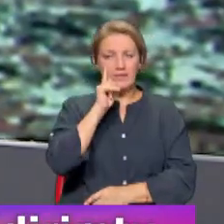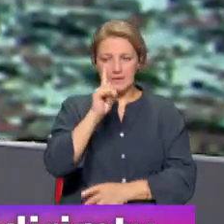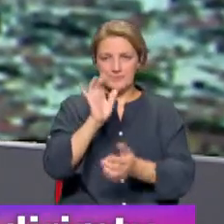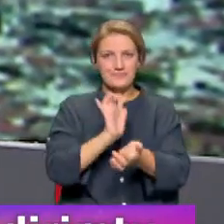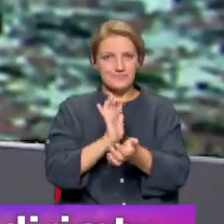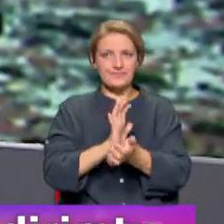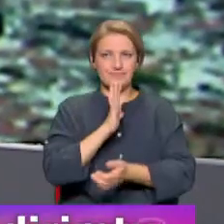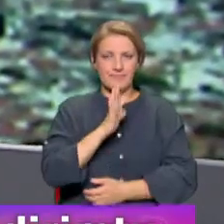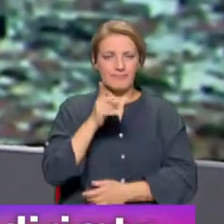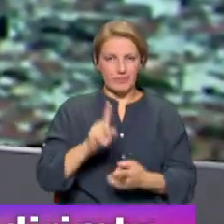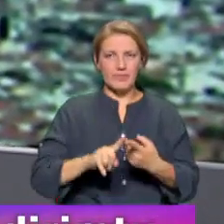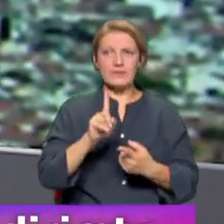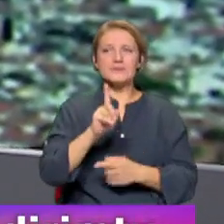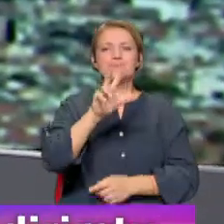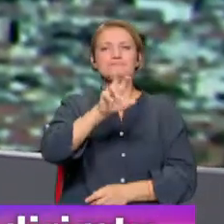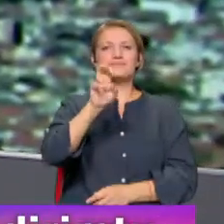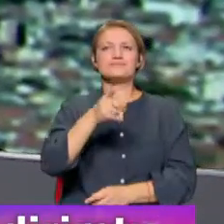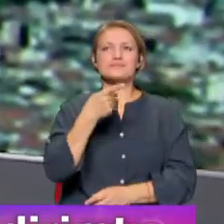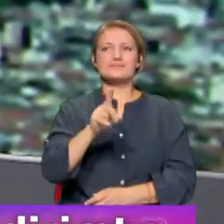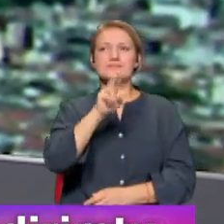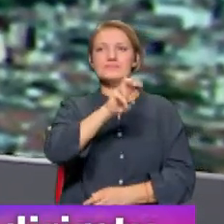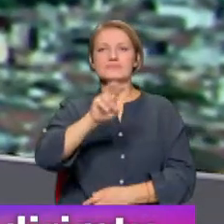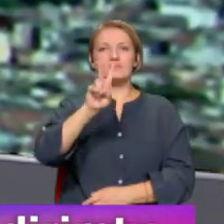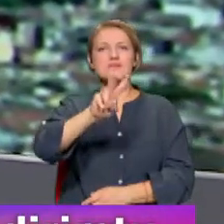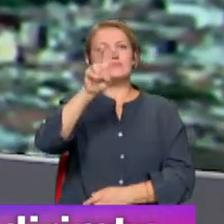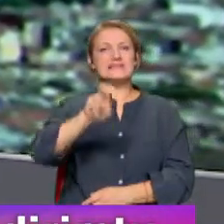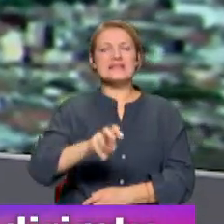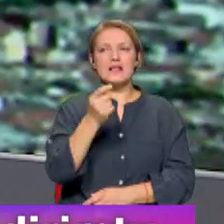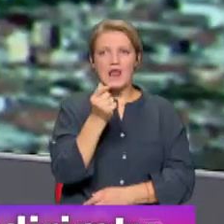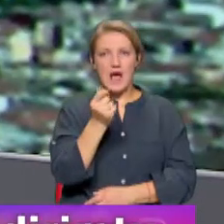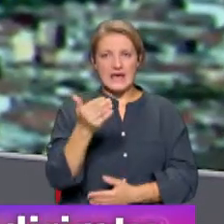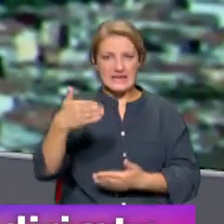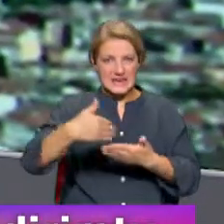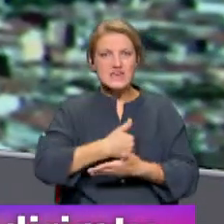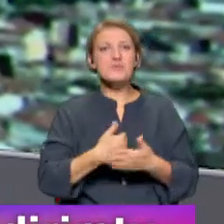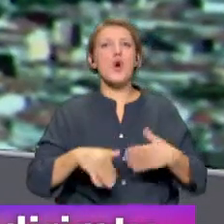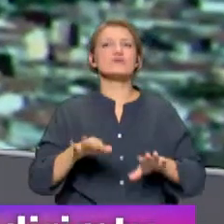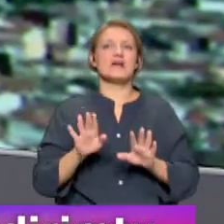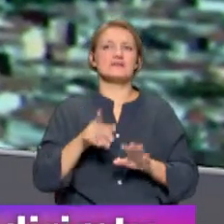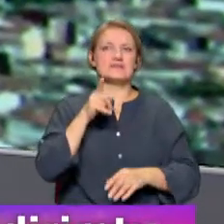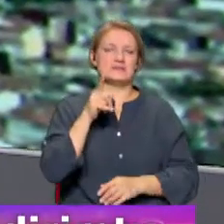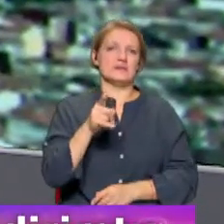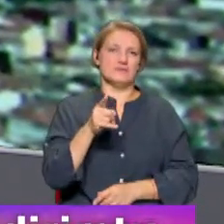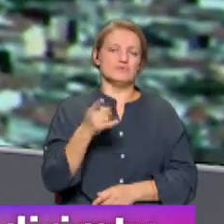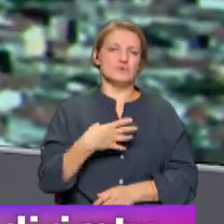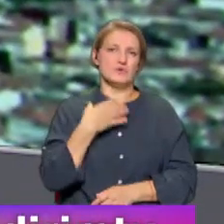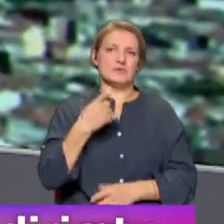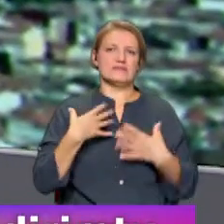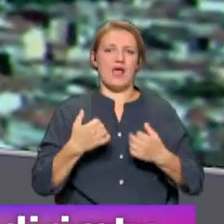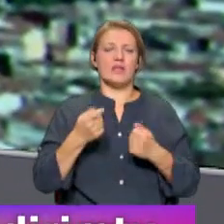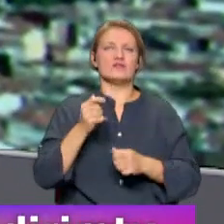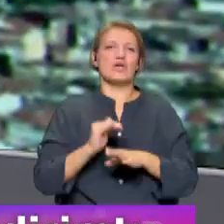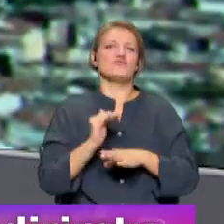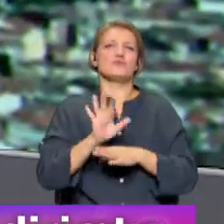bir aileniz varsa ve hanenize 38.828 lira girmiyorsa maalesef sağlıklı